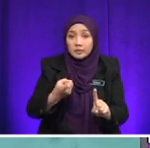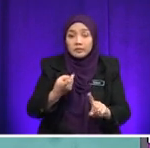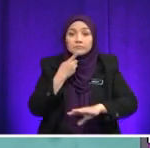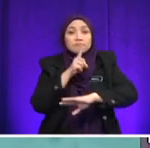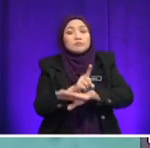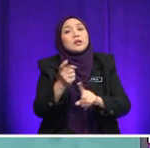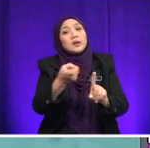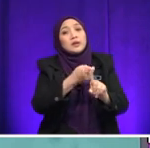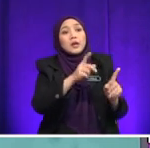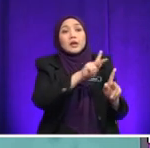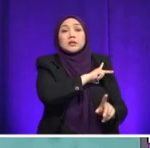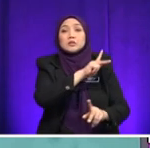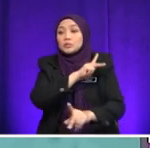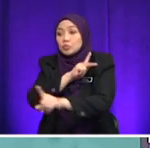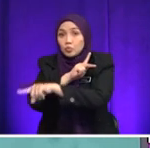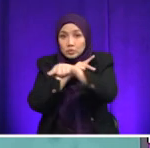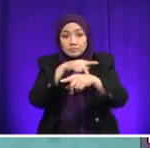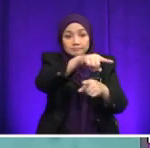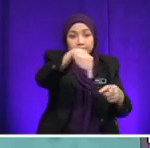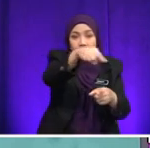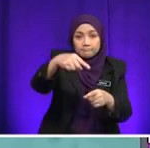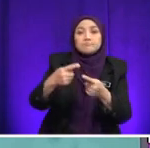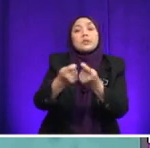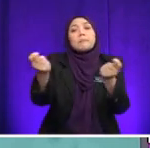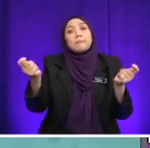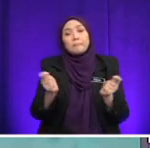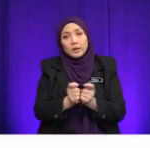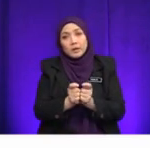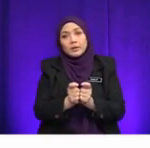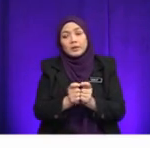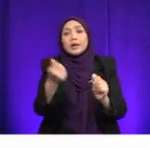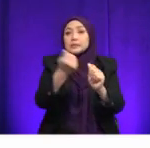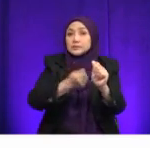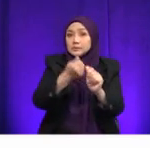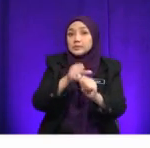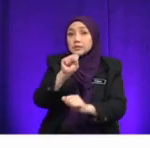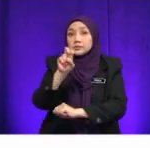daripada ketuk kesempatan jadi di sinilah peranan yang dimainkan oleh setiap